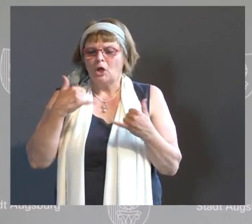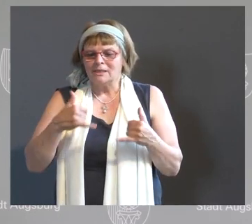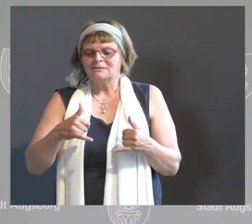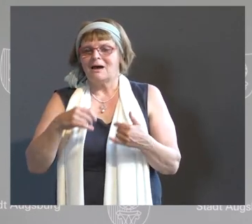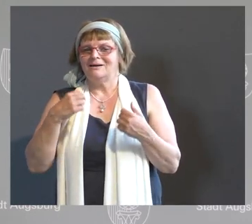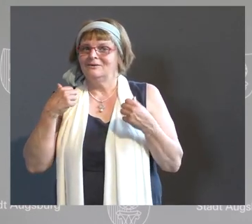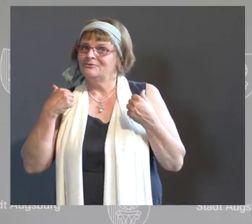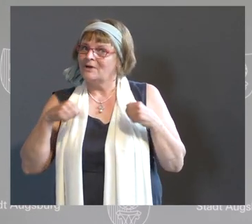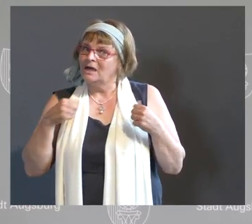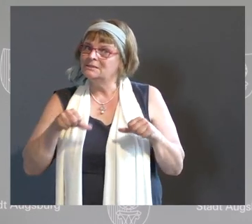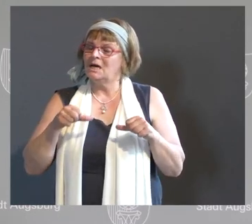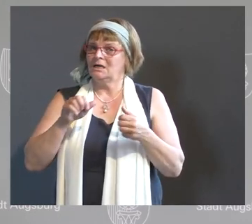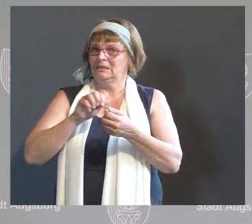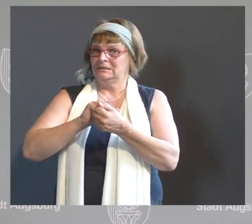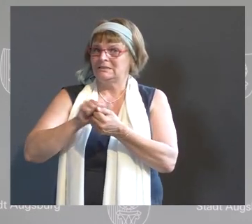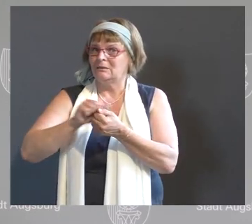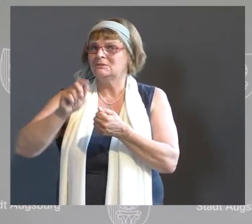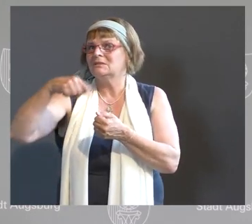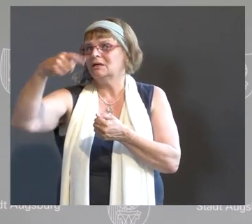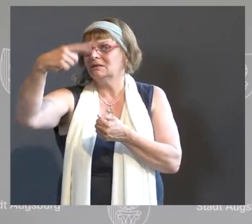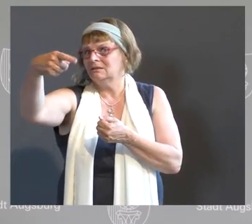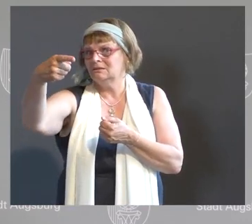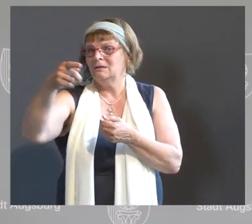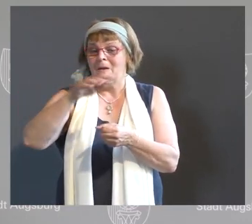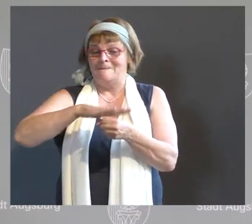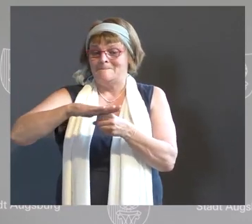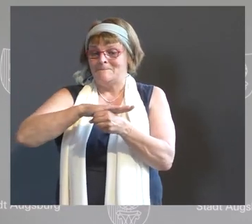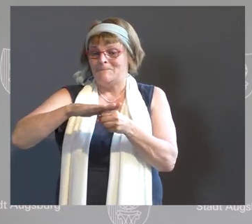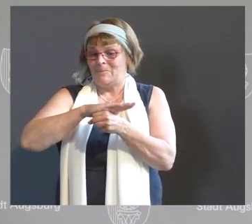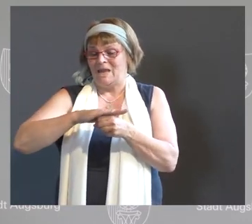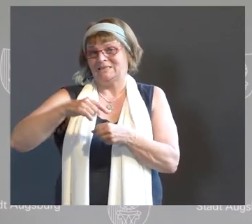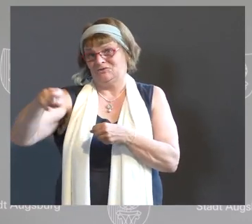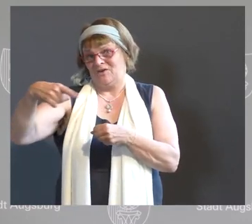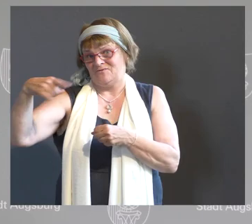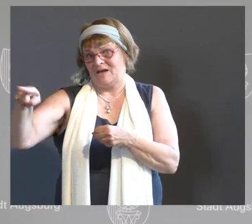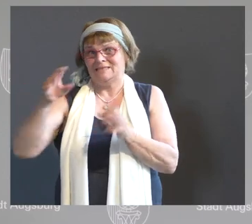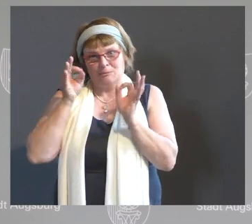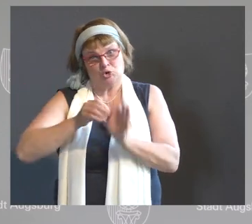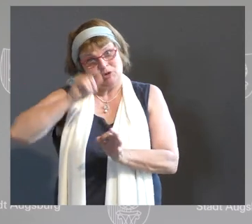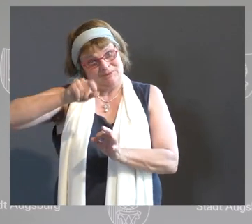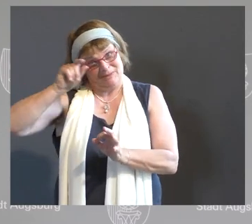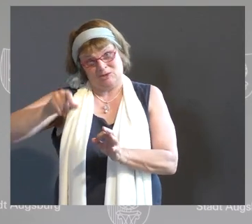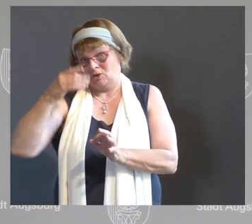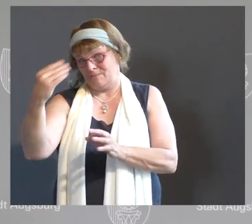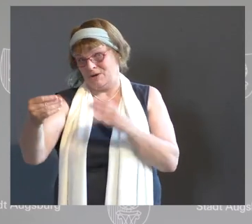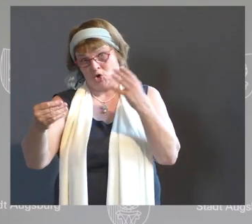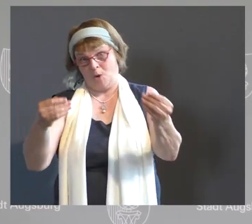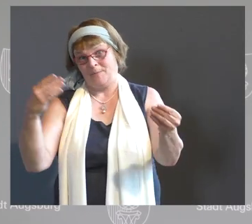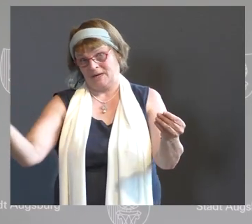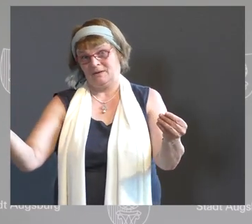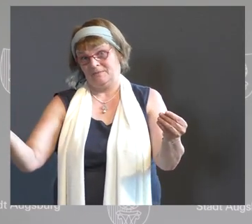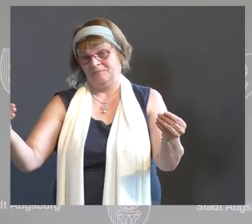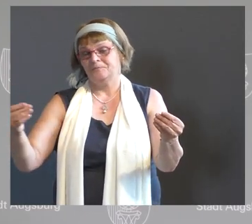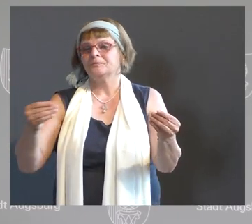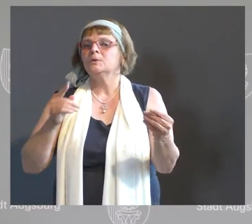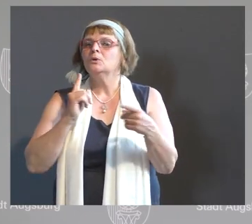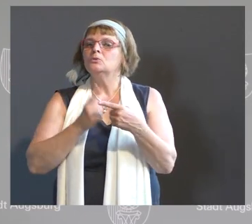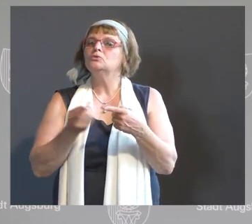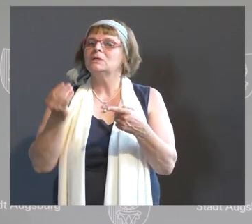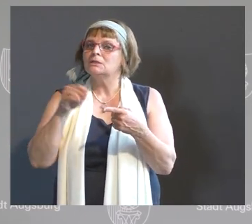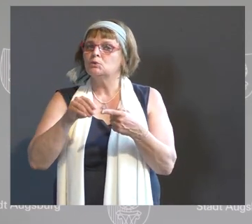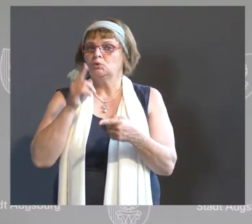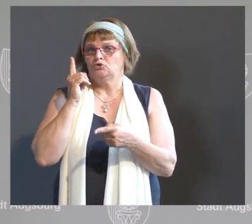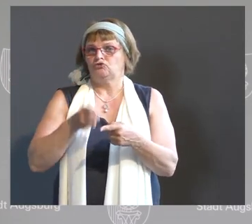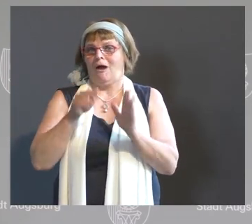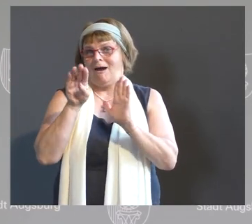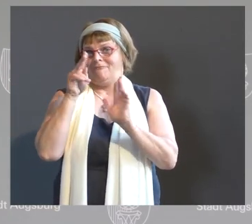Freitag und Samstag Platzverweise an bestimmte Personen zu erteilen oder sogar strafrechtliche Maßnahmen zu ergreifen bei